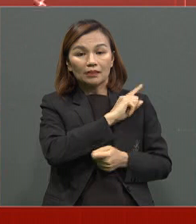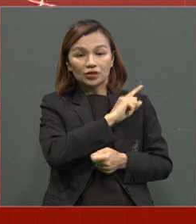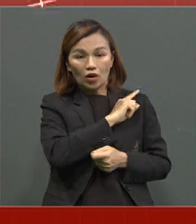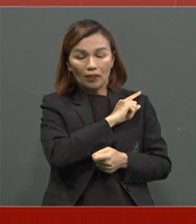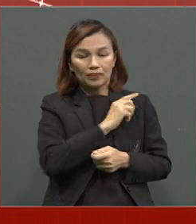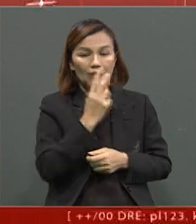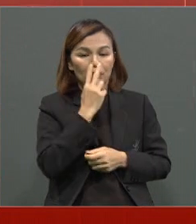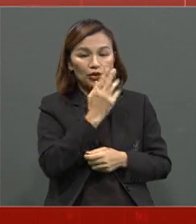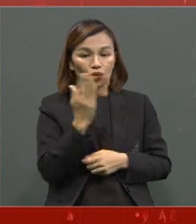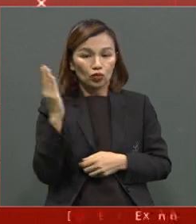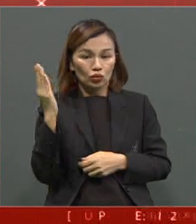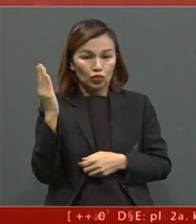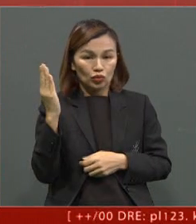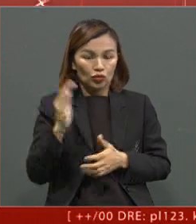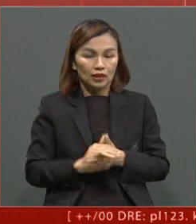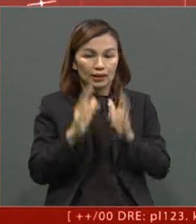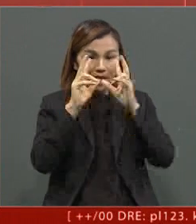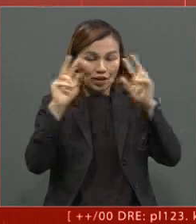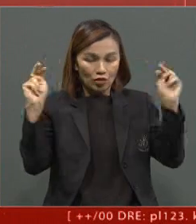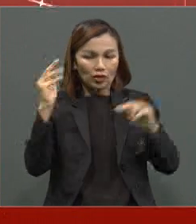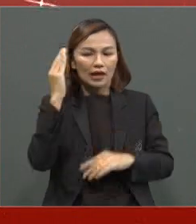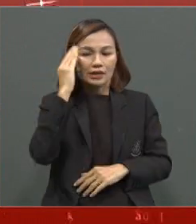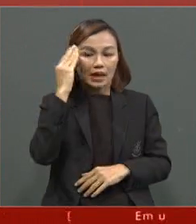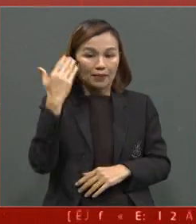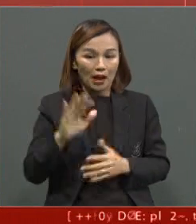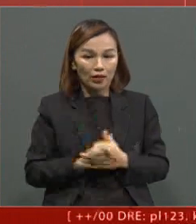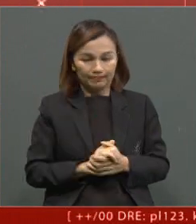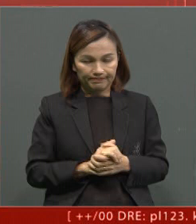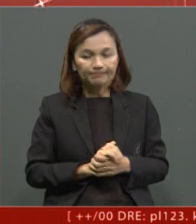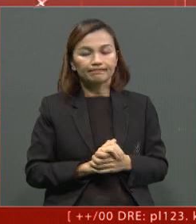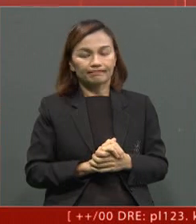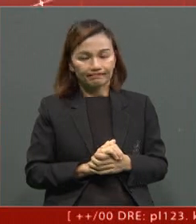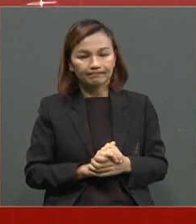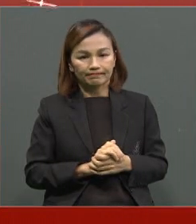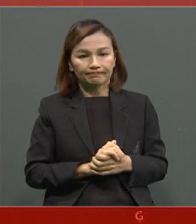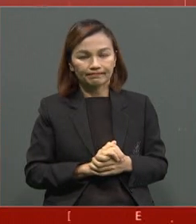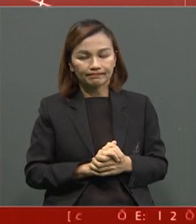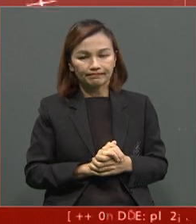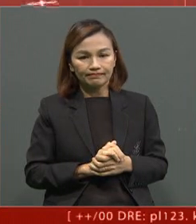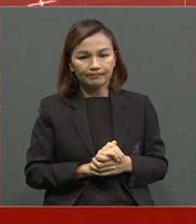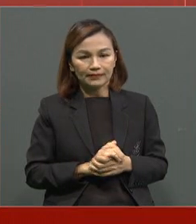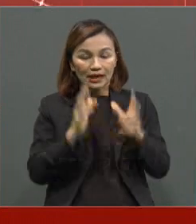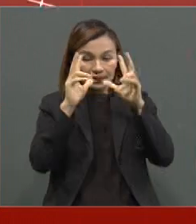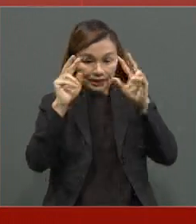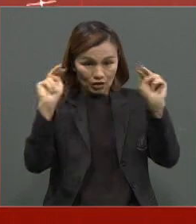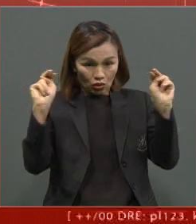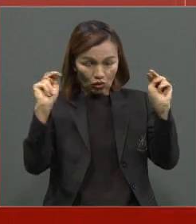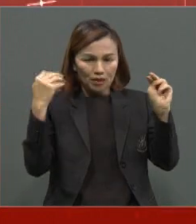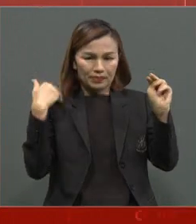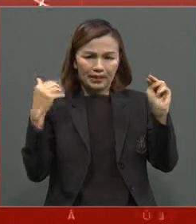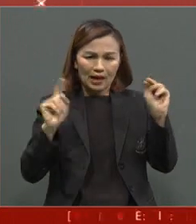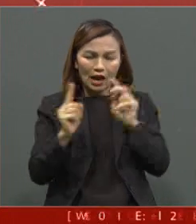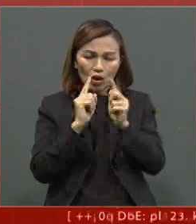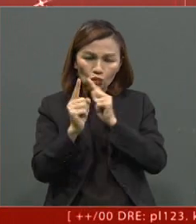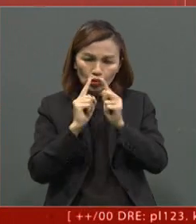ทีนี้ไปดูในมุมของท่านนายกรัฐมนตรีกันบ้างท่านก็รู้เรื่องนี้นะครับมีการติดตามความคืบหน้าด้วยคือในกรณีที่ทางท่านนายกรัฐมนตรีเนี่ยมีการพูดถึ